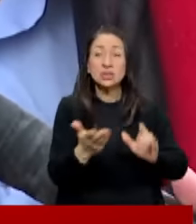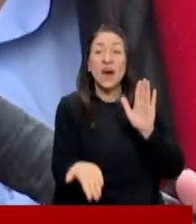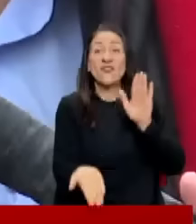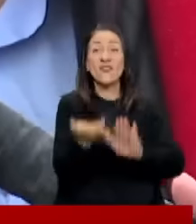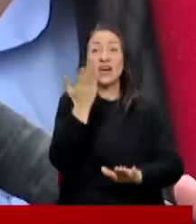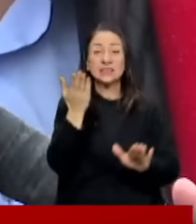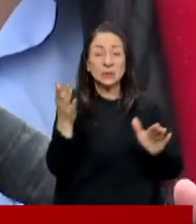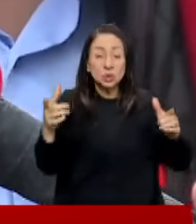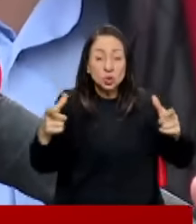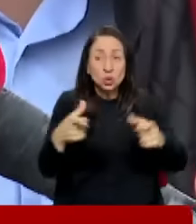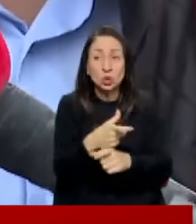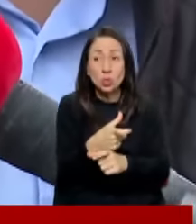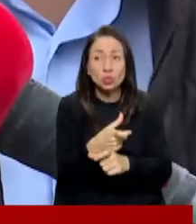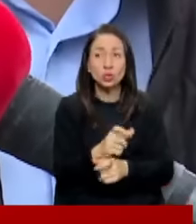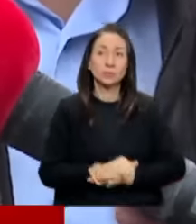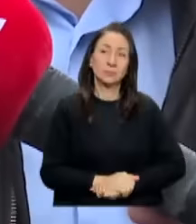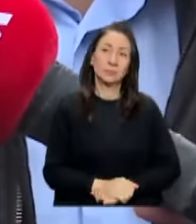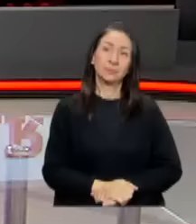fazla küçültüyormuş?